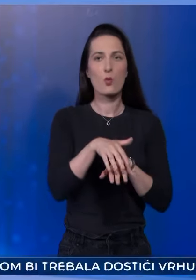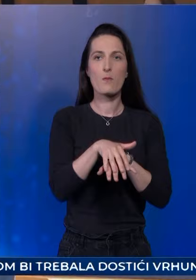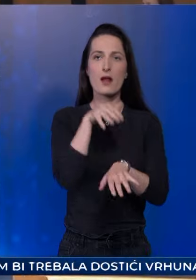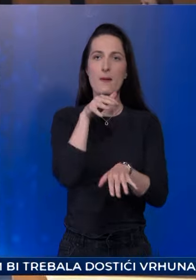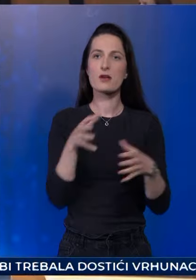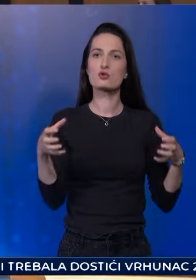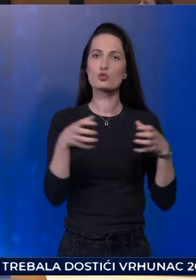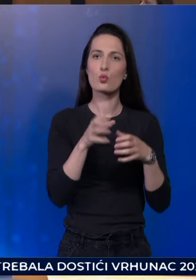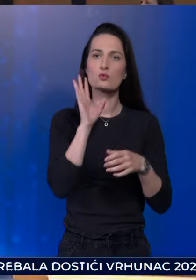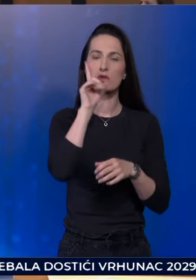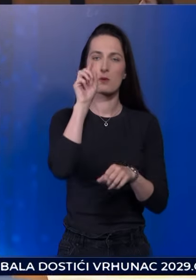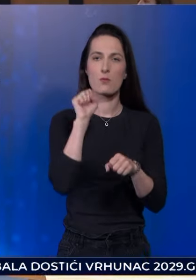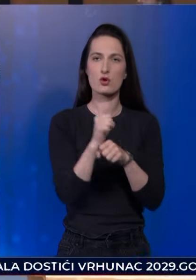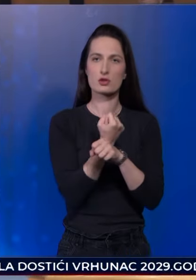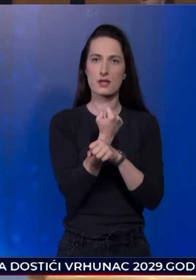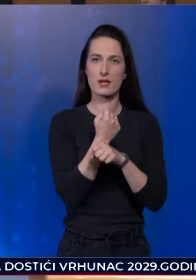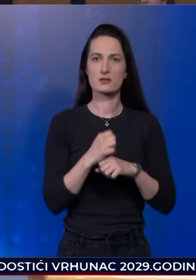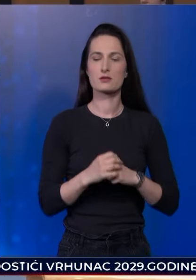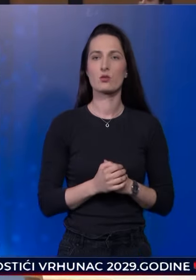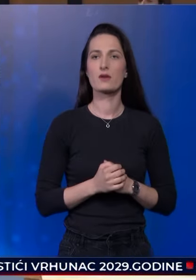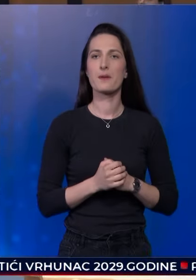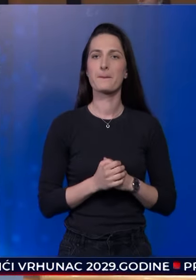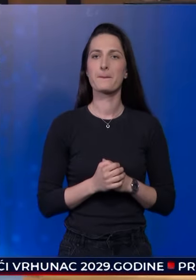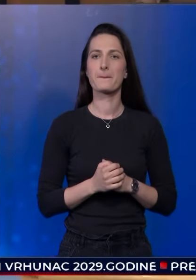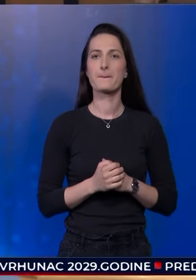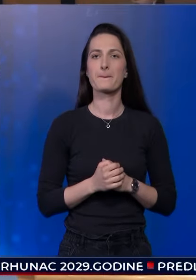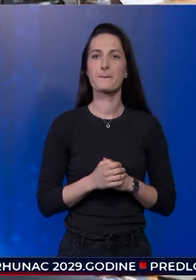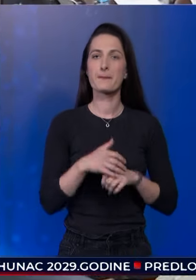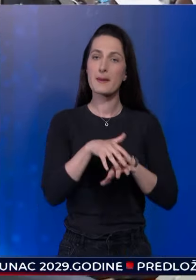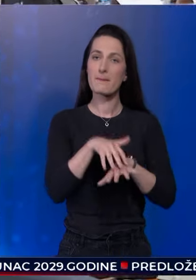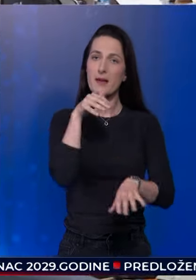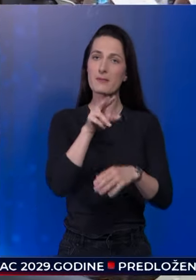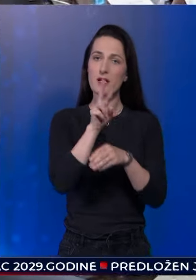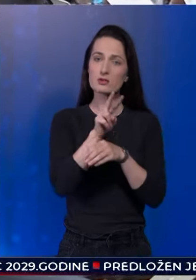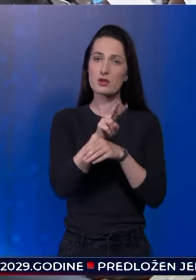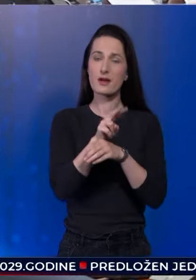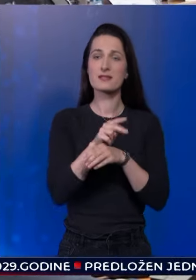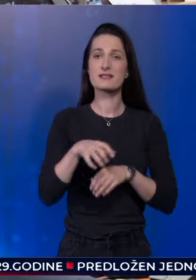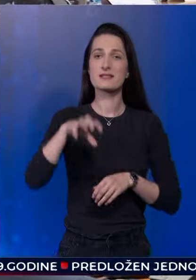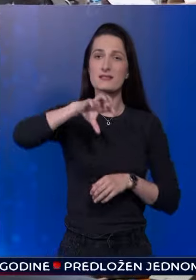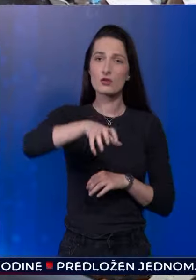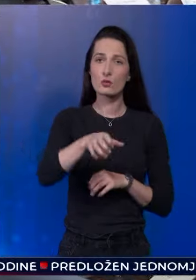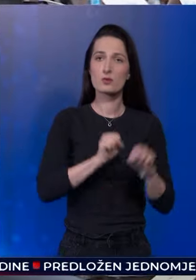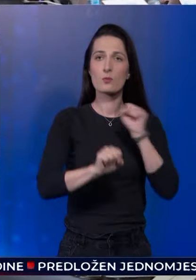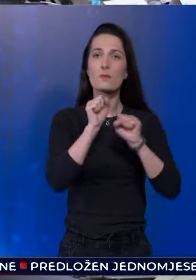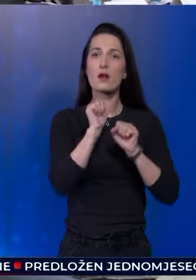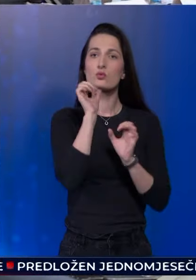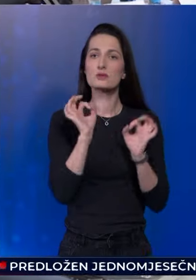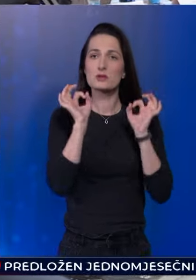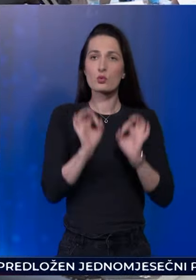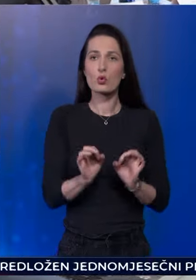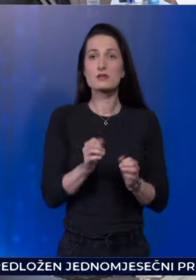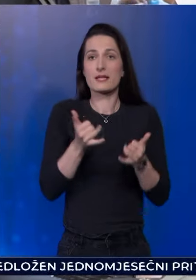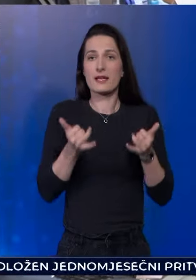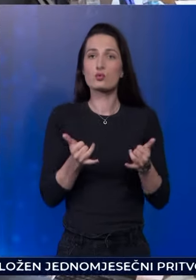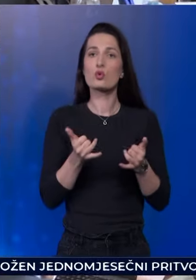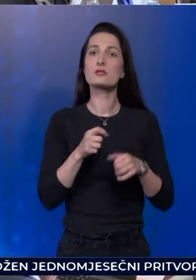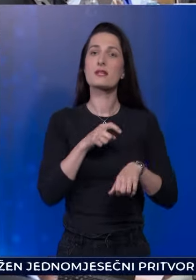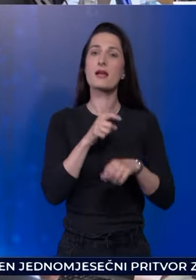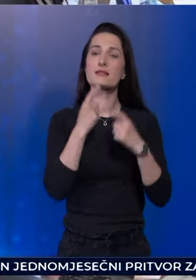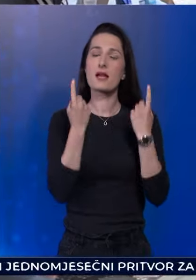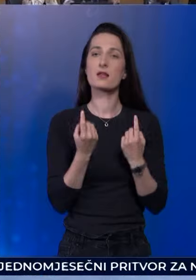u Parlamentarnoj skupštini Bosne i Hercegovine. Parlamentarni nadzor nad sektorom za odbranu i sigurnost,